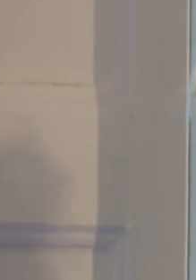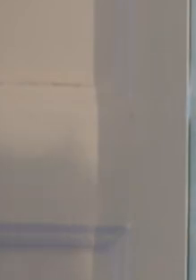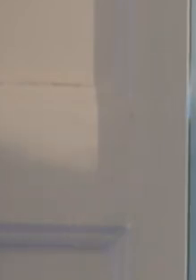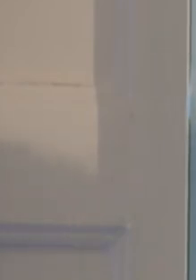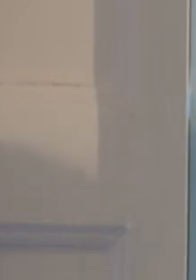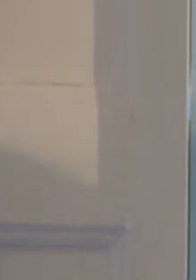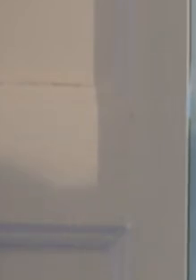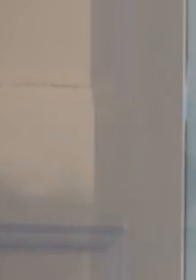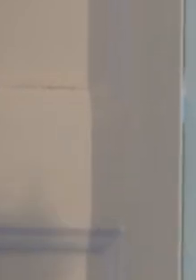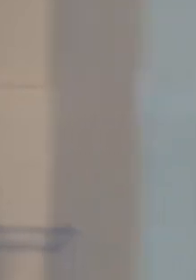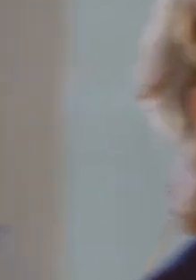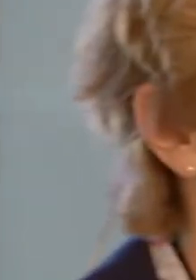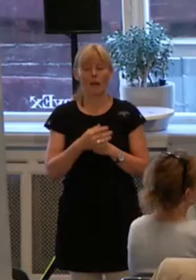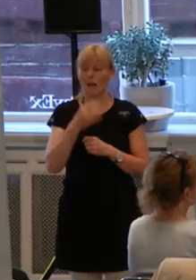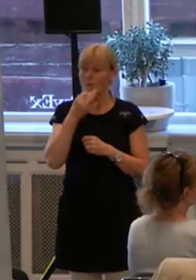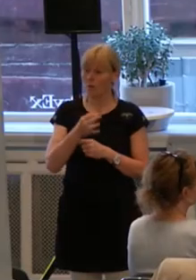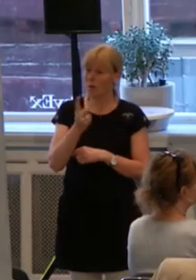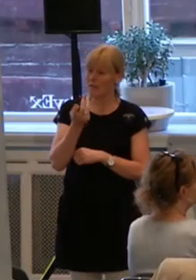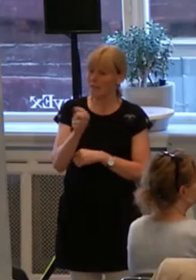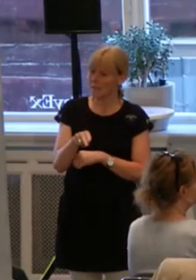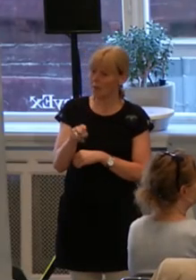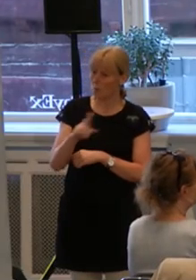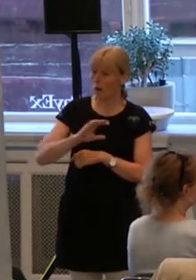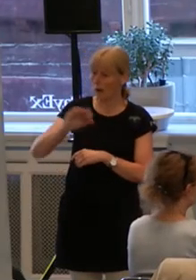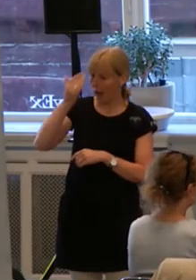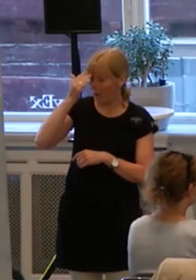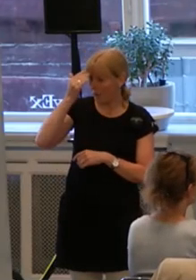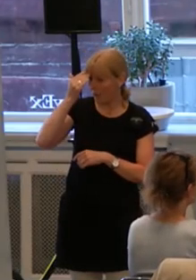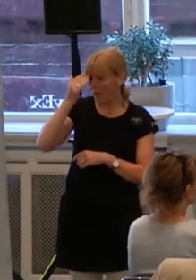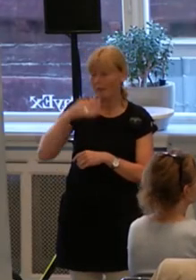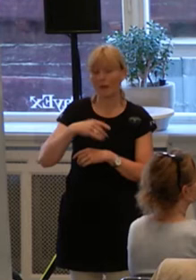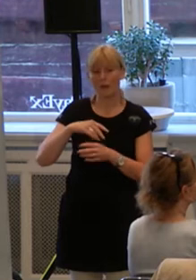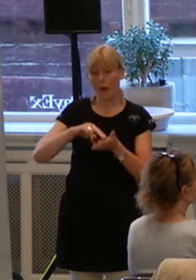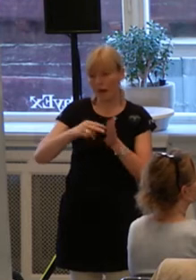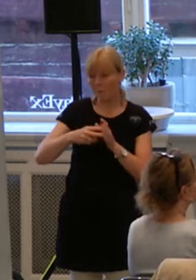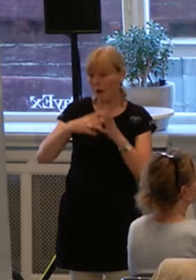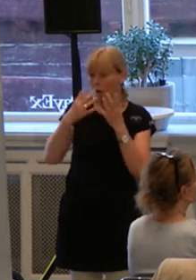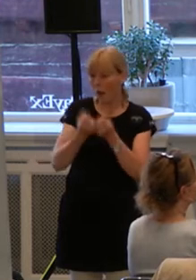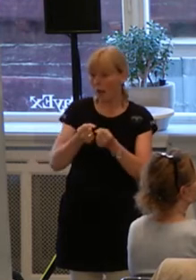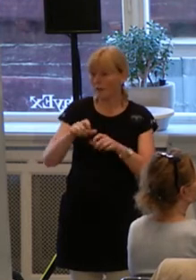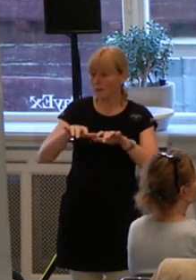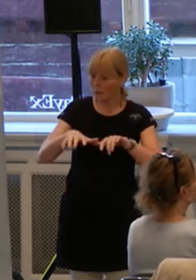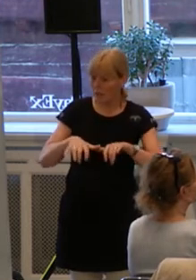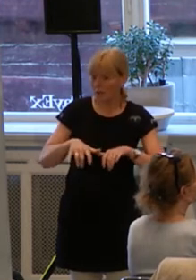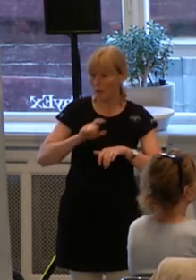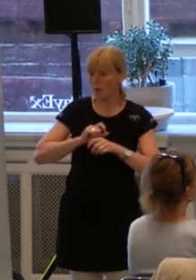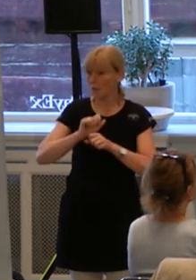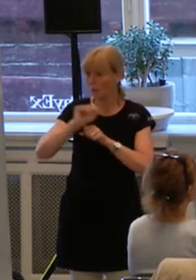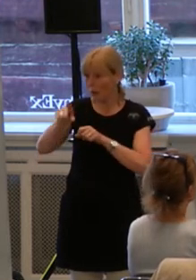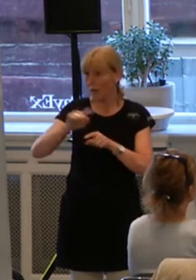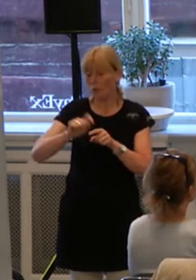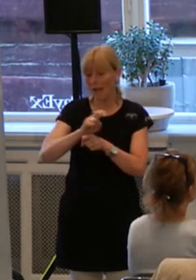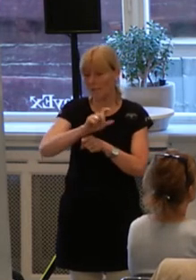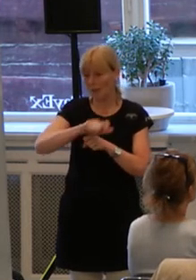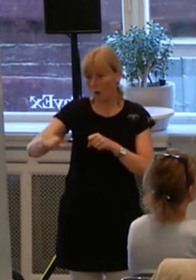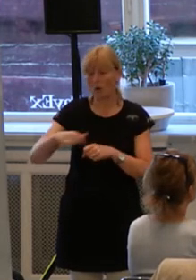välkommen att göra. Du, Kerstin, med all respekt för din erfarenhet i kunnande engagemang, men du sitter bakom ett skrivbord och så skickar du ut miljöinspektörer. Jag har i